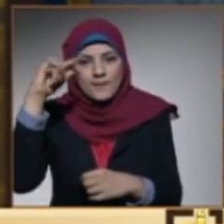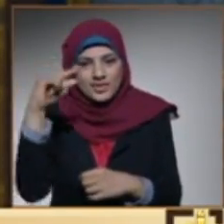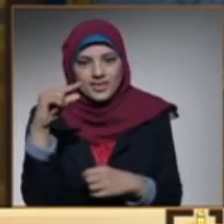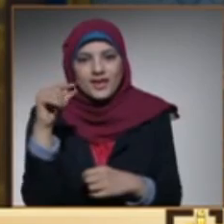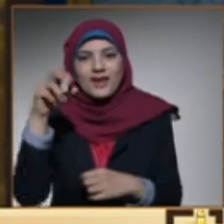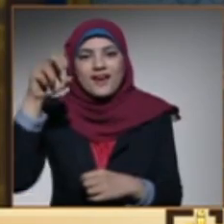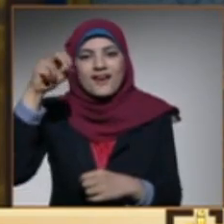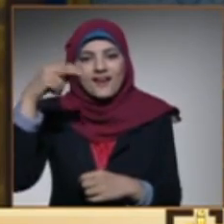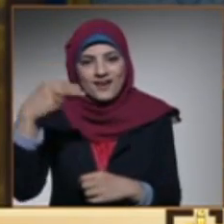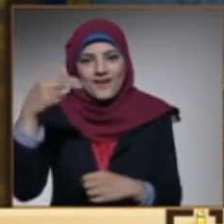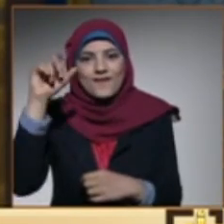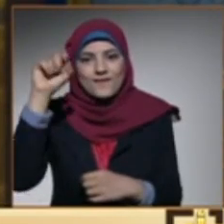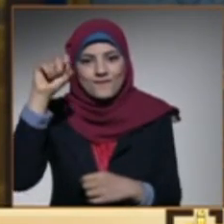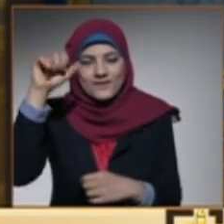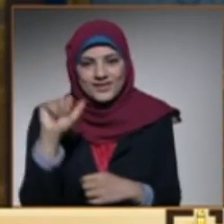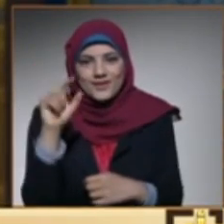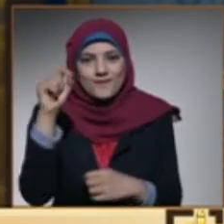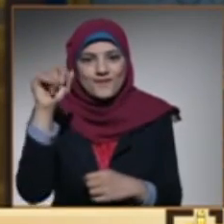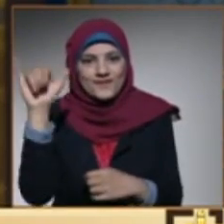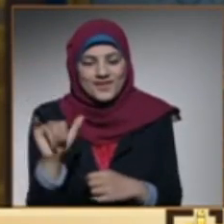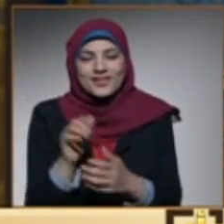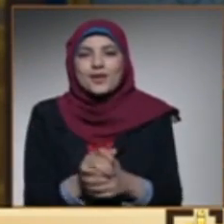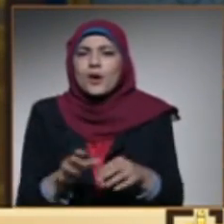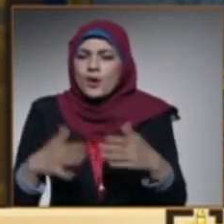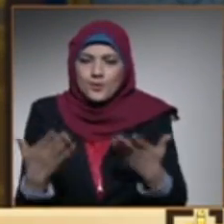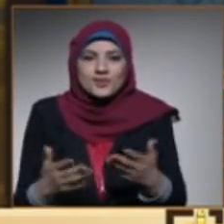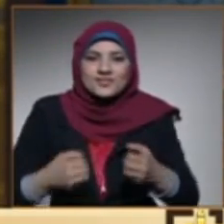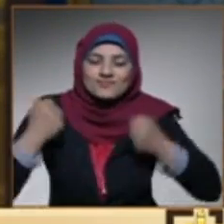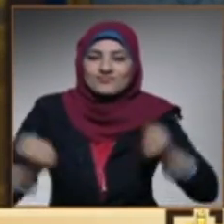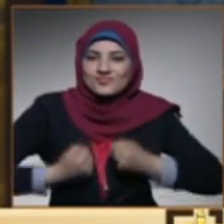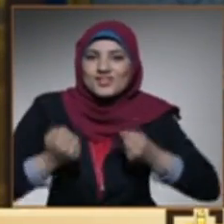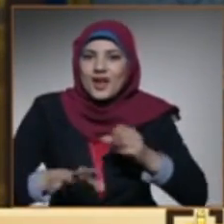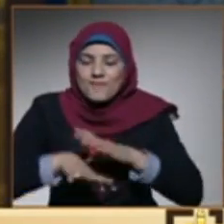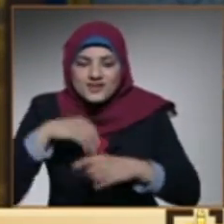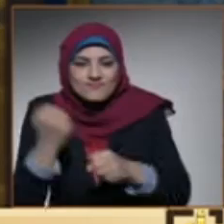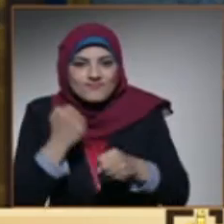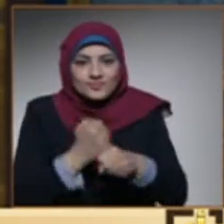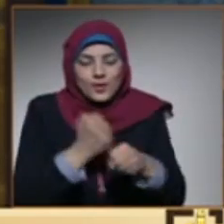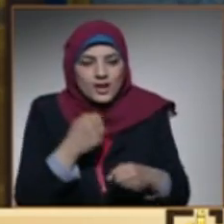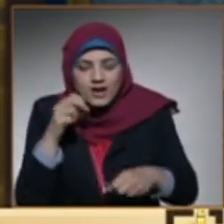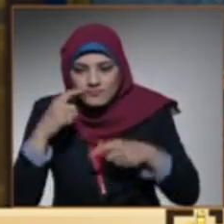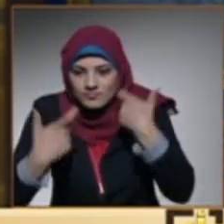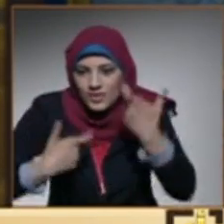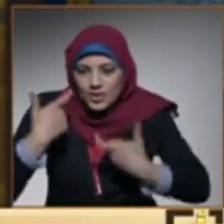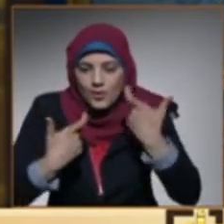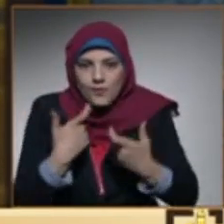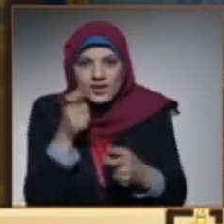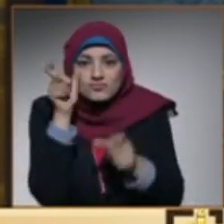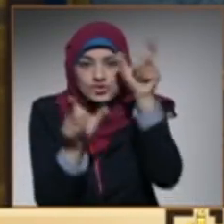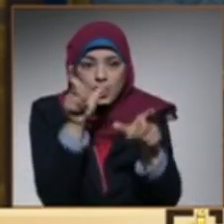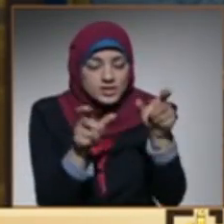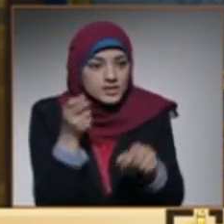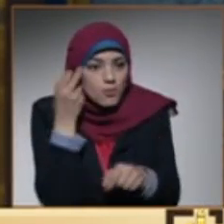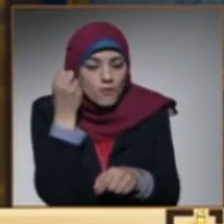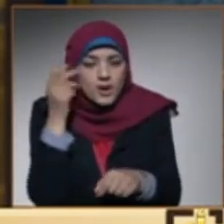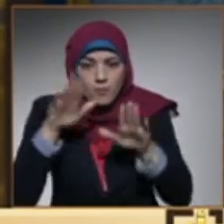وهو يعني شغالين قاعدين كل مدى بنحاول ان احنا ندور على الفئه اللي عندها مواهب ونكتشفها، مش بس في الفن لا